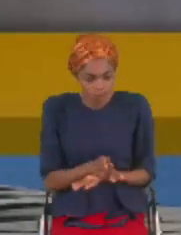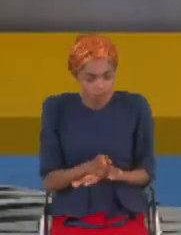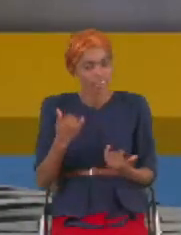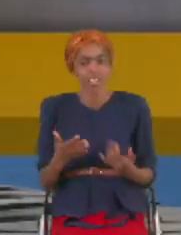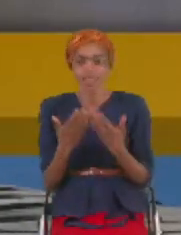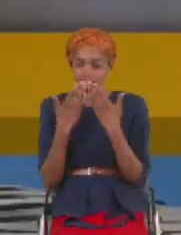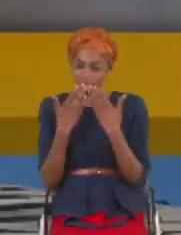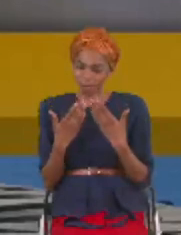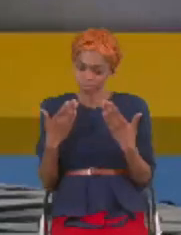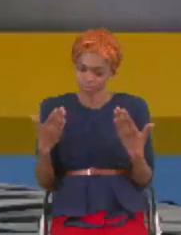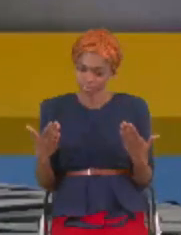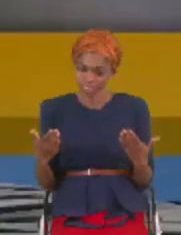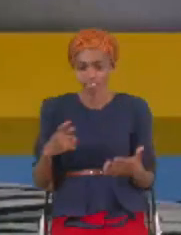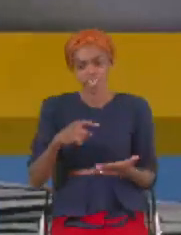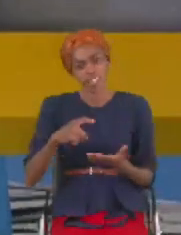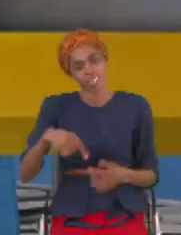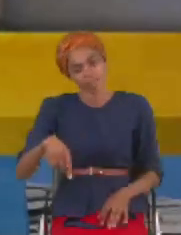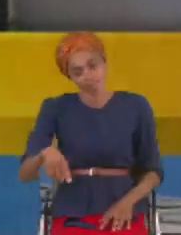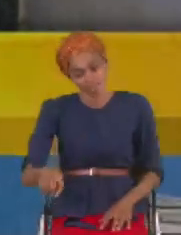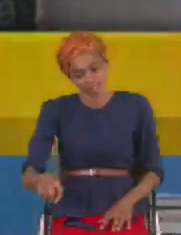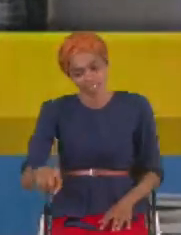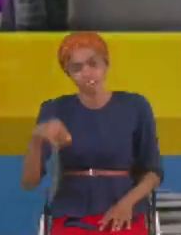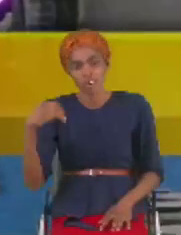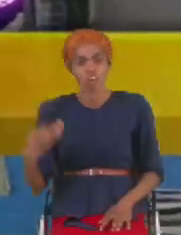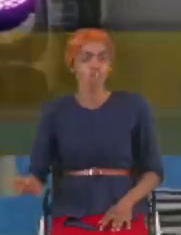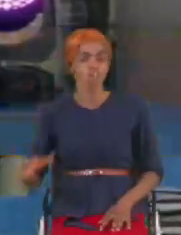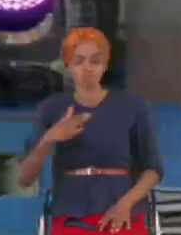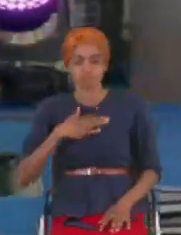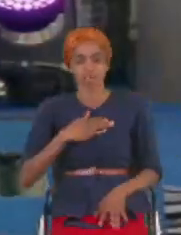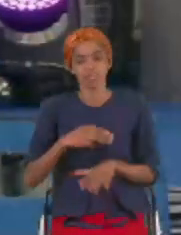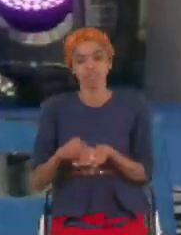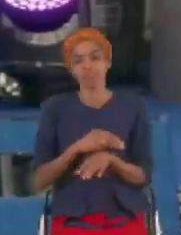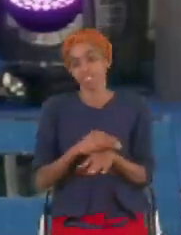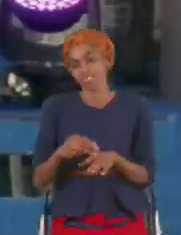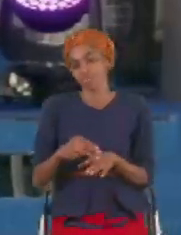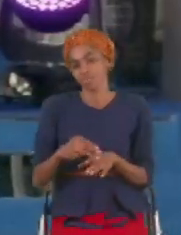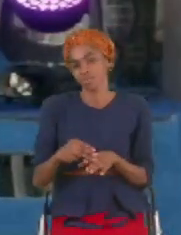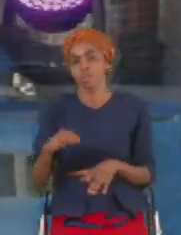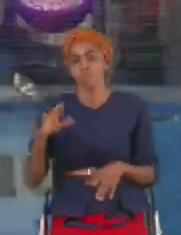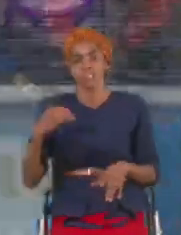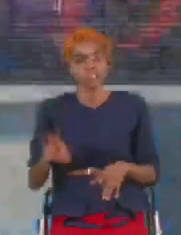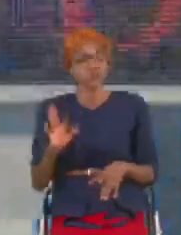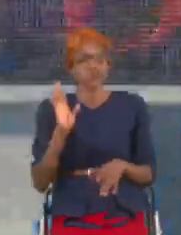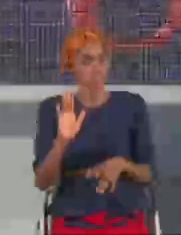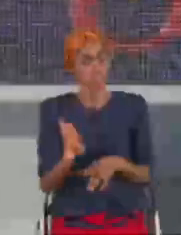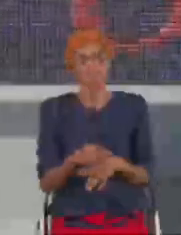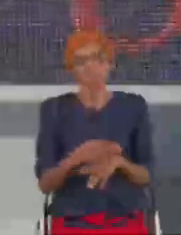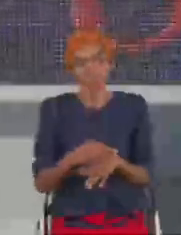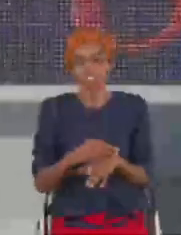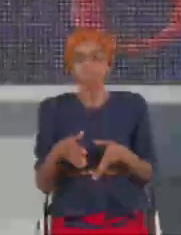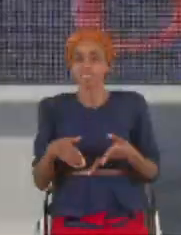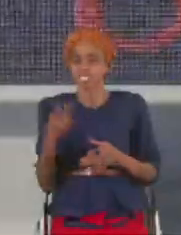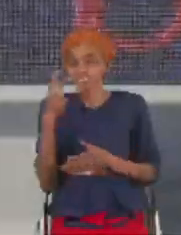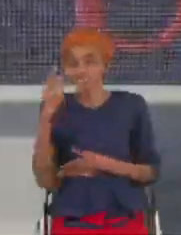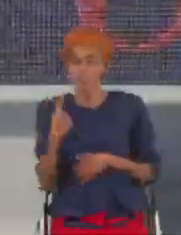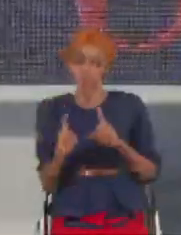apprécie les marques de mon ministère de temps ministère revenons donc